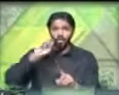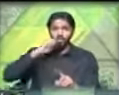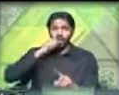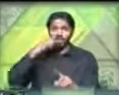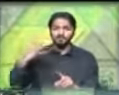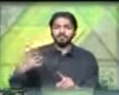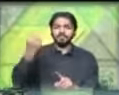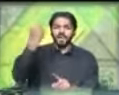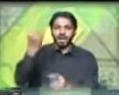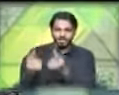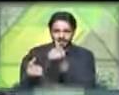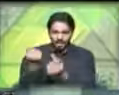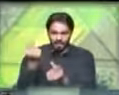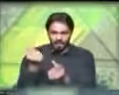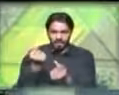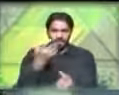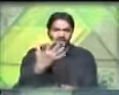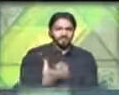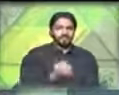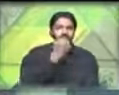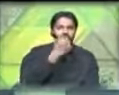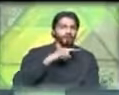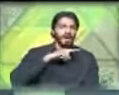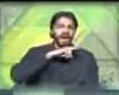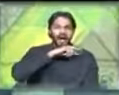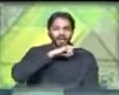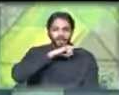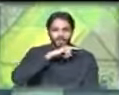أي. فقضى نبي الله داود